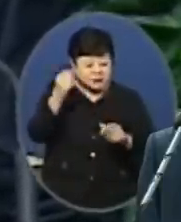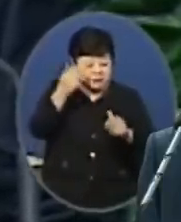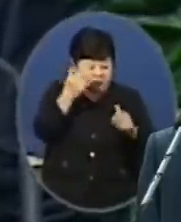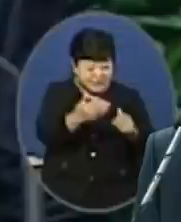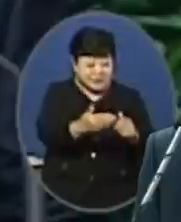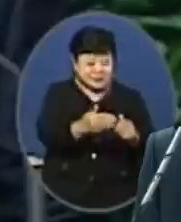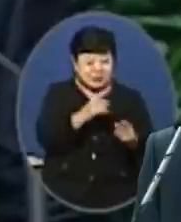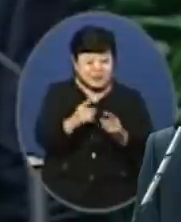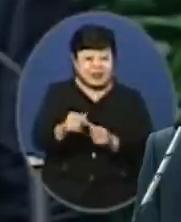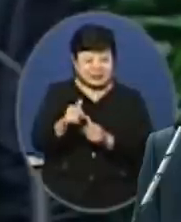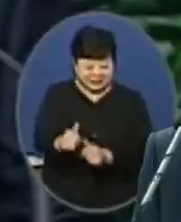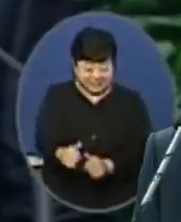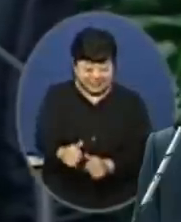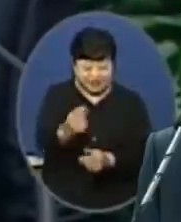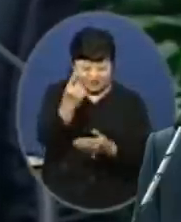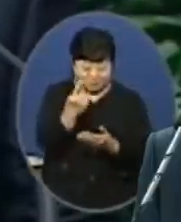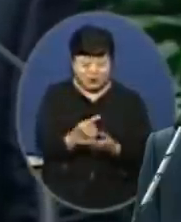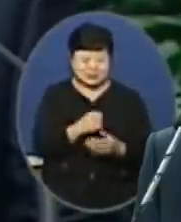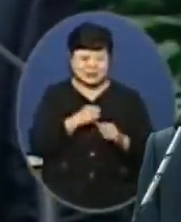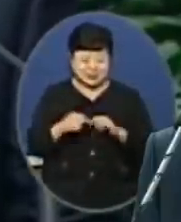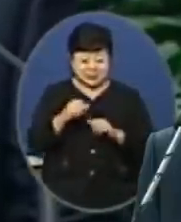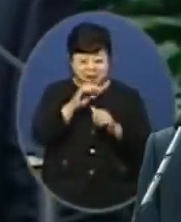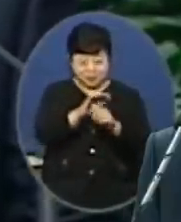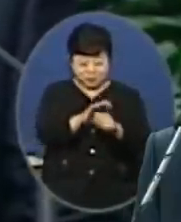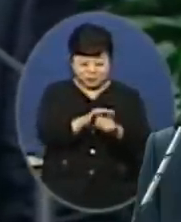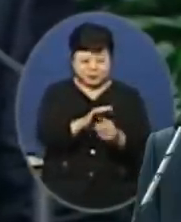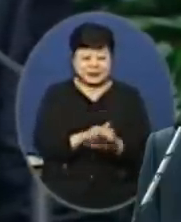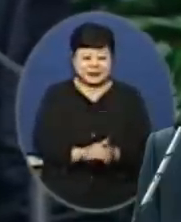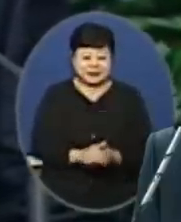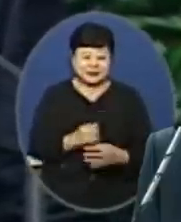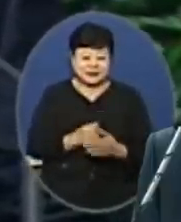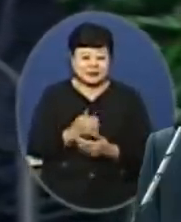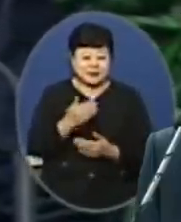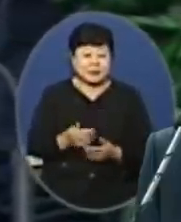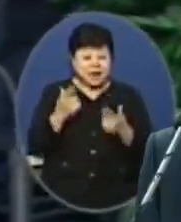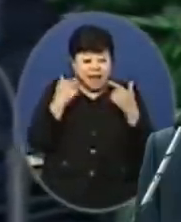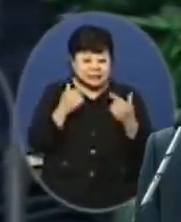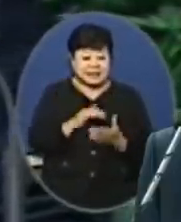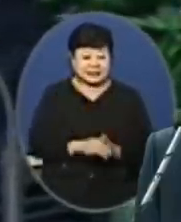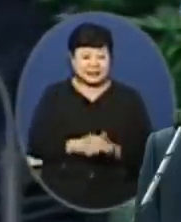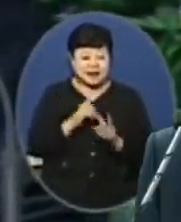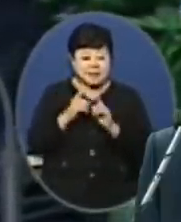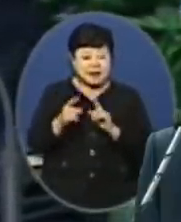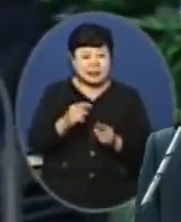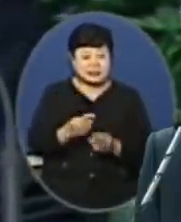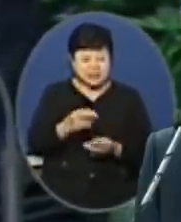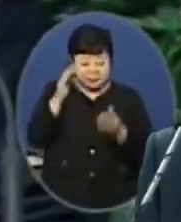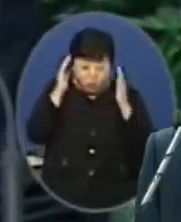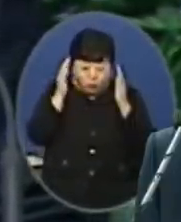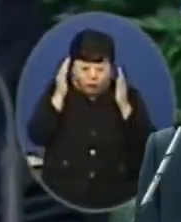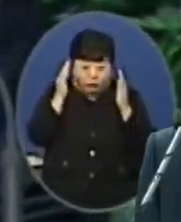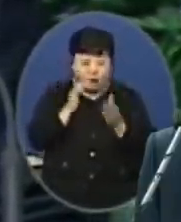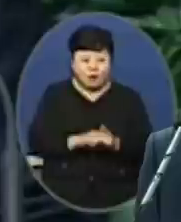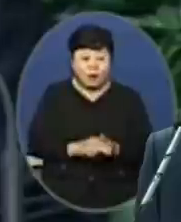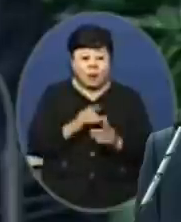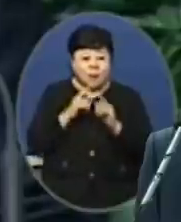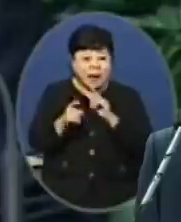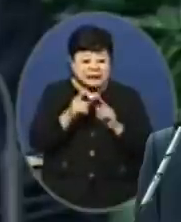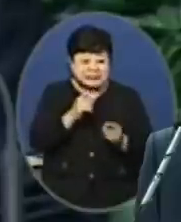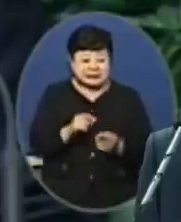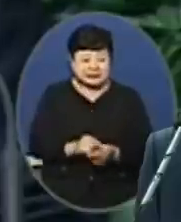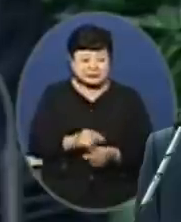성령이 여러분의 말을 따라 와서 역사하는 것입니다. 그러므로 여러분 항상 말씀을 많이 공부하고